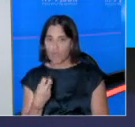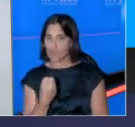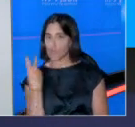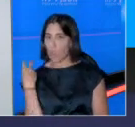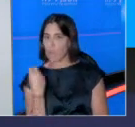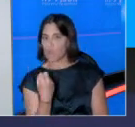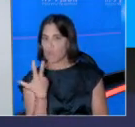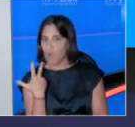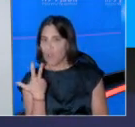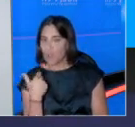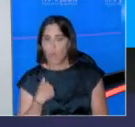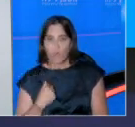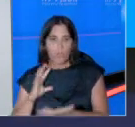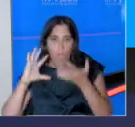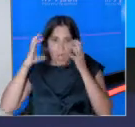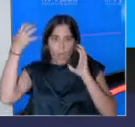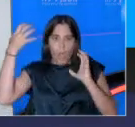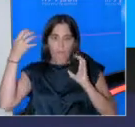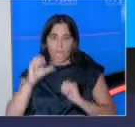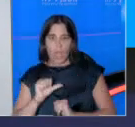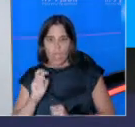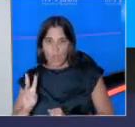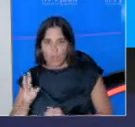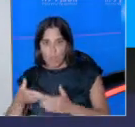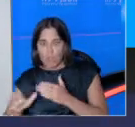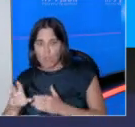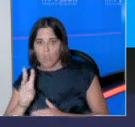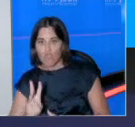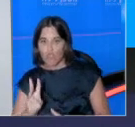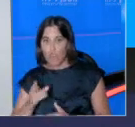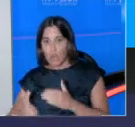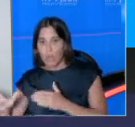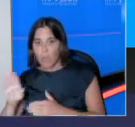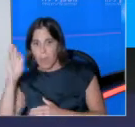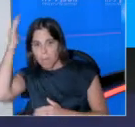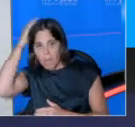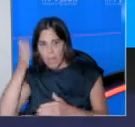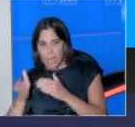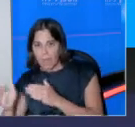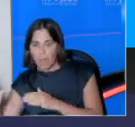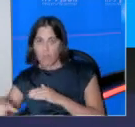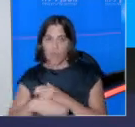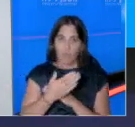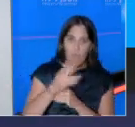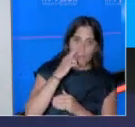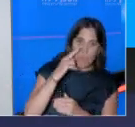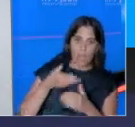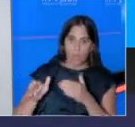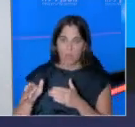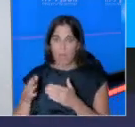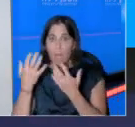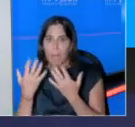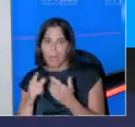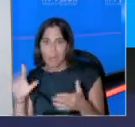שלושה שבועות של טירוף מערכות. הילד שקד יוצא, צ'יקלי יוצא, בנט נכנס, בנט יוצא, בנט מנסה, בנט יוצא. המתמטיקה